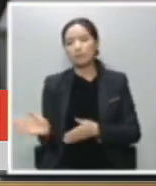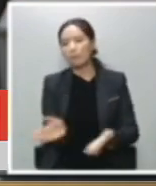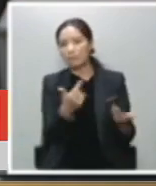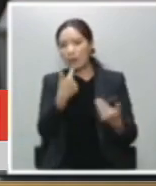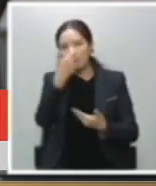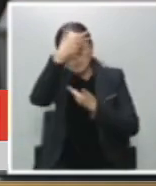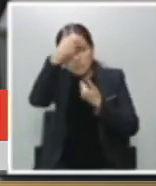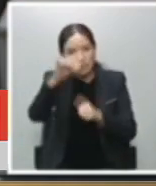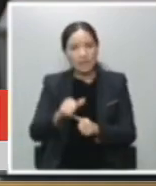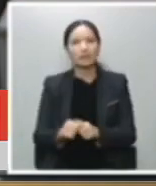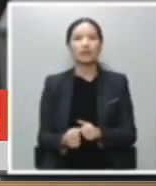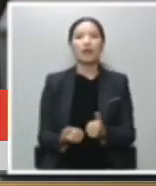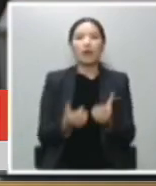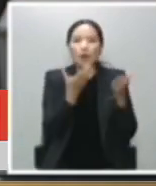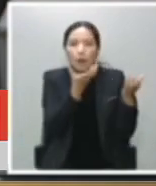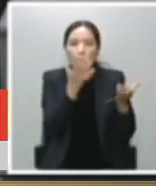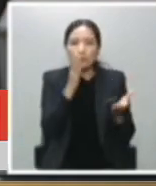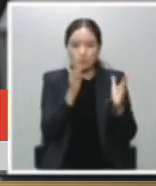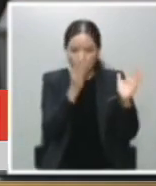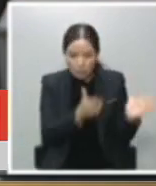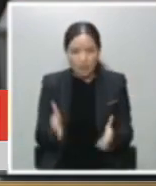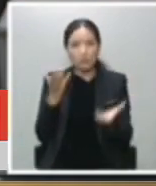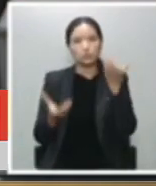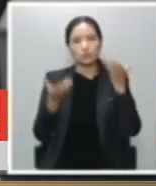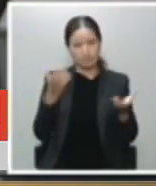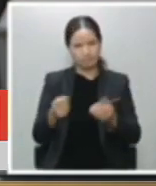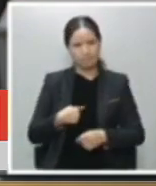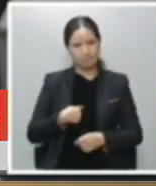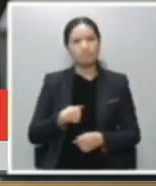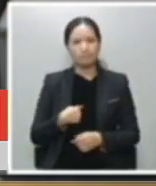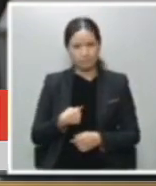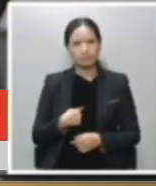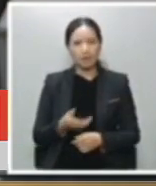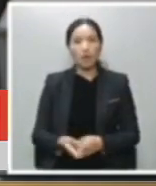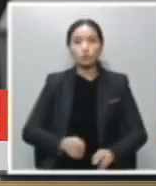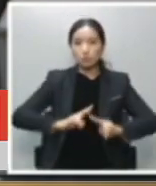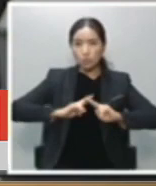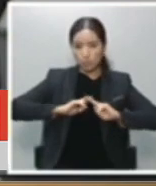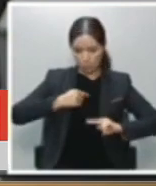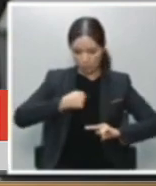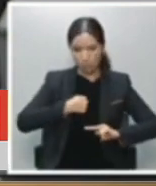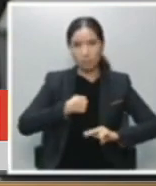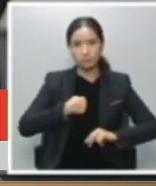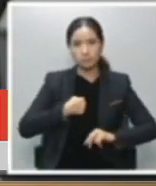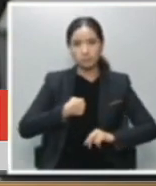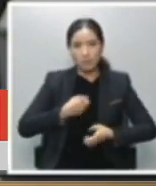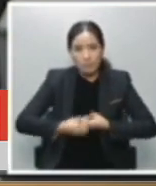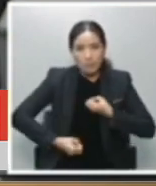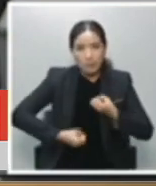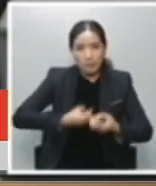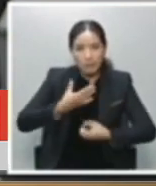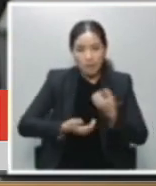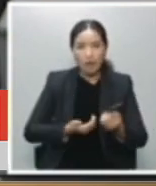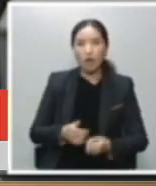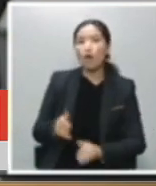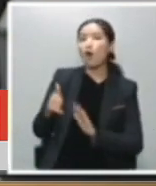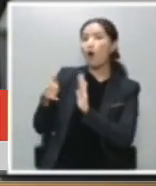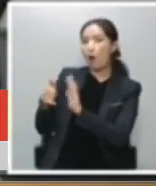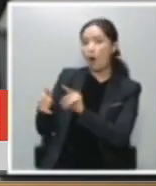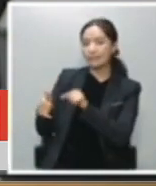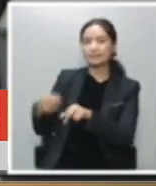ธรรมท่านประธานที่เคารพครับความเห็นส่วนตนดังกล่าวเป็นของท่านกิร